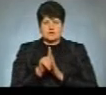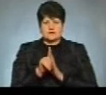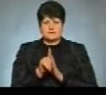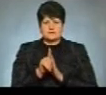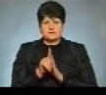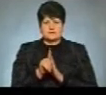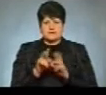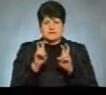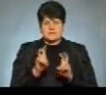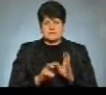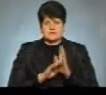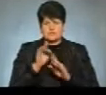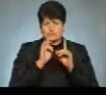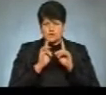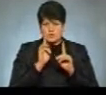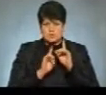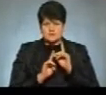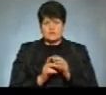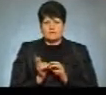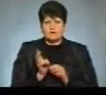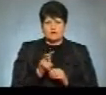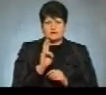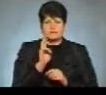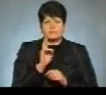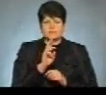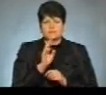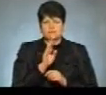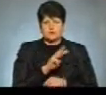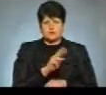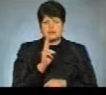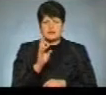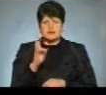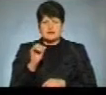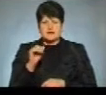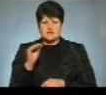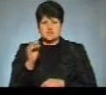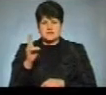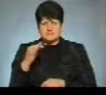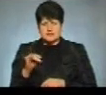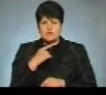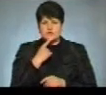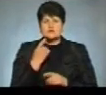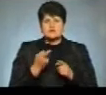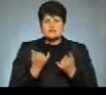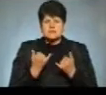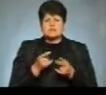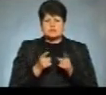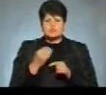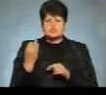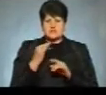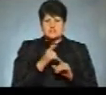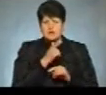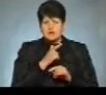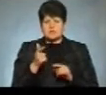авторів законопроекту, народний депутат Микола Княжицький. Ми справді знаходимося в історичному періоді. Немає держави, яка би